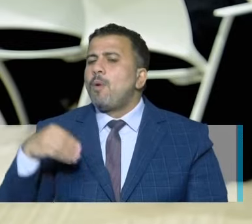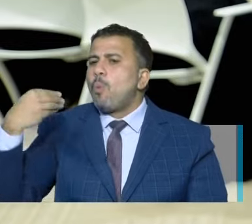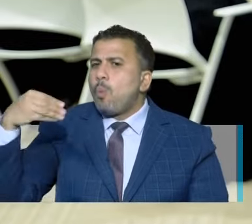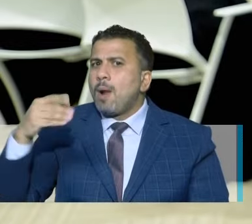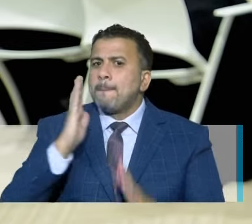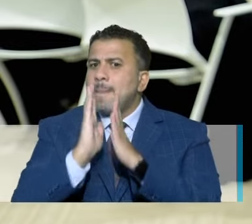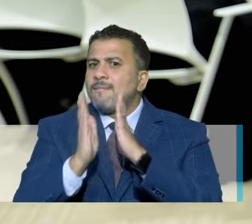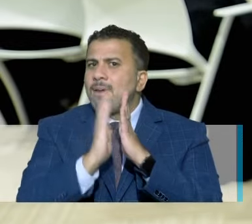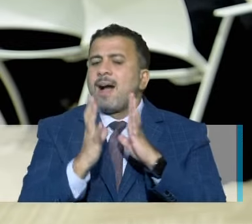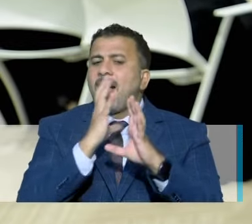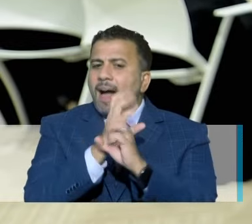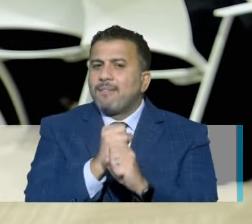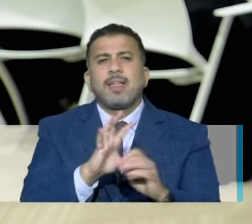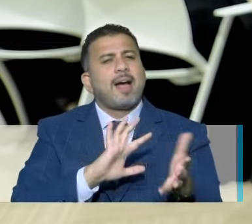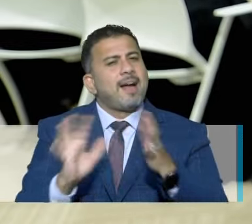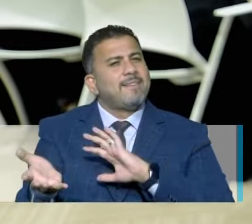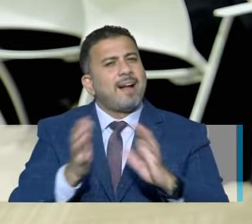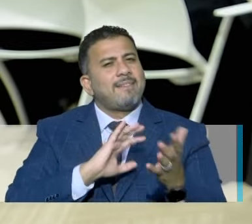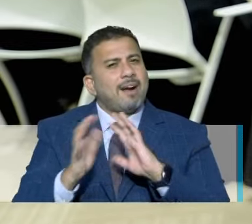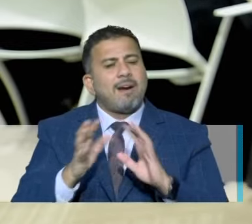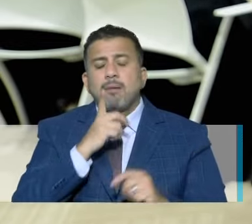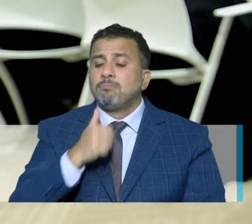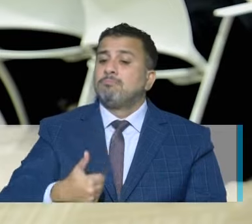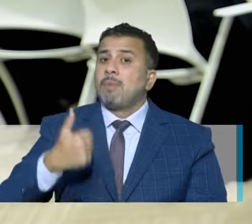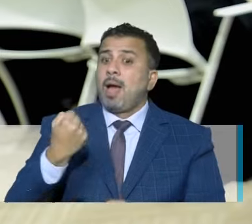وتوحيد آليات حفظها وتنظيمها لتحسين كفاءة